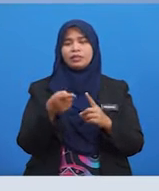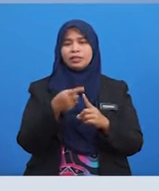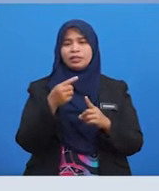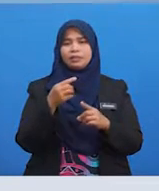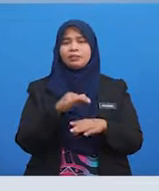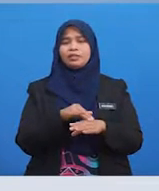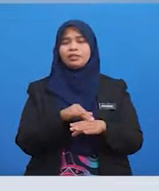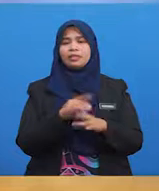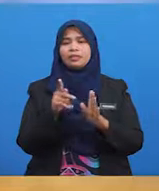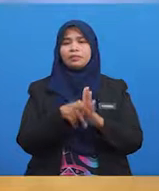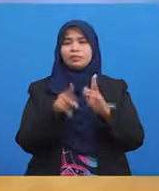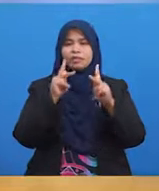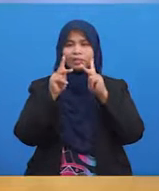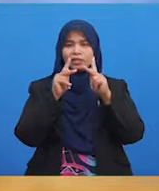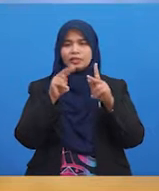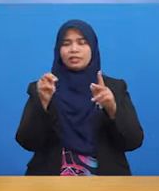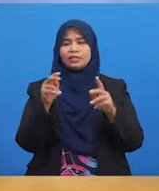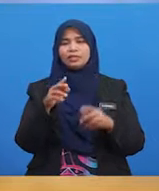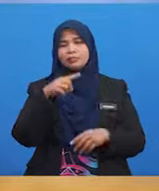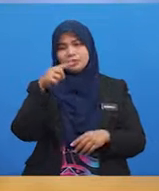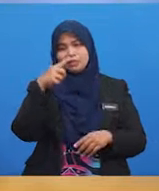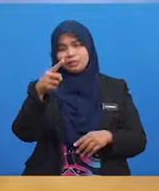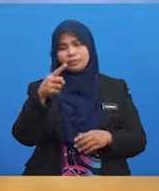daripada perkataan berikut.